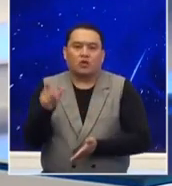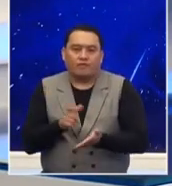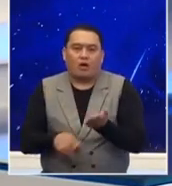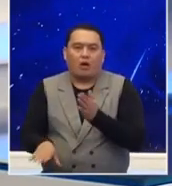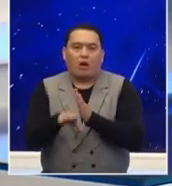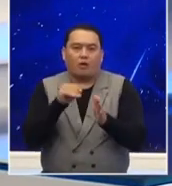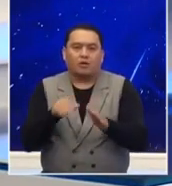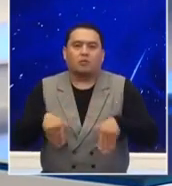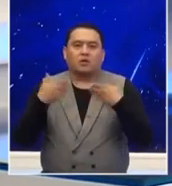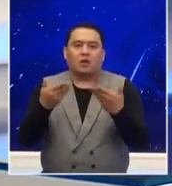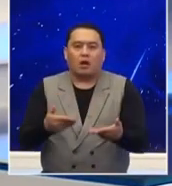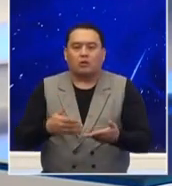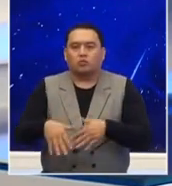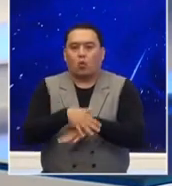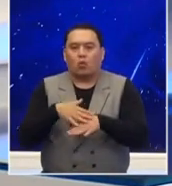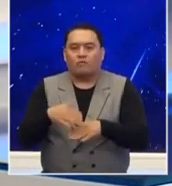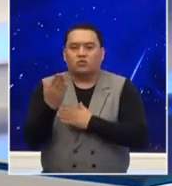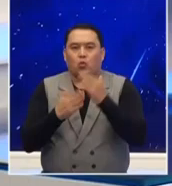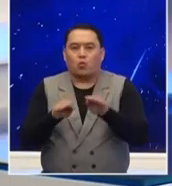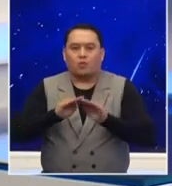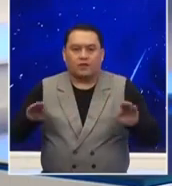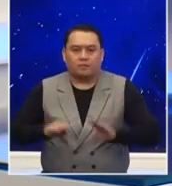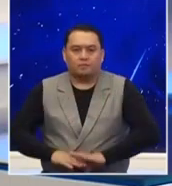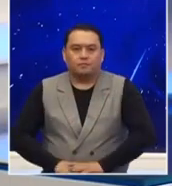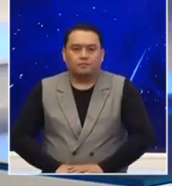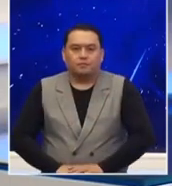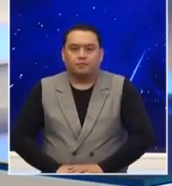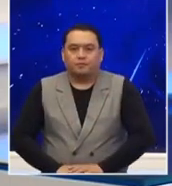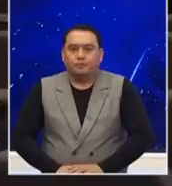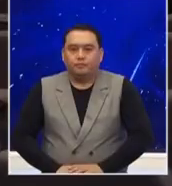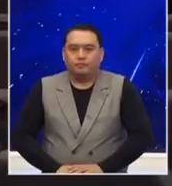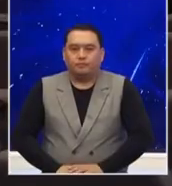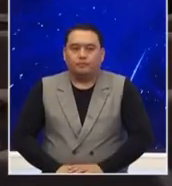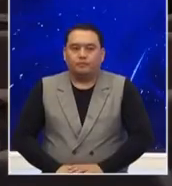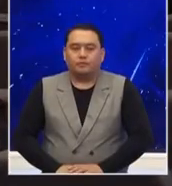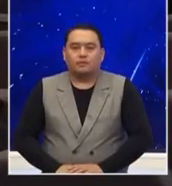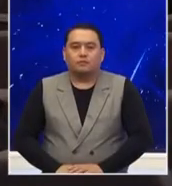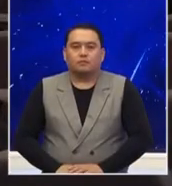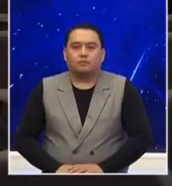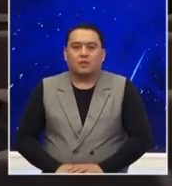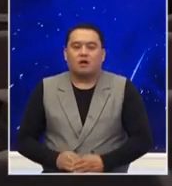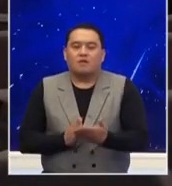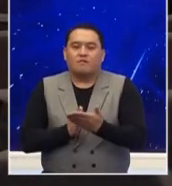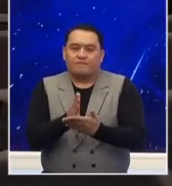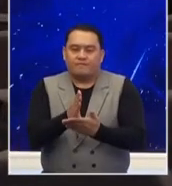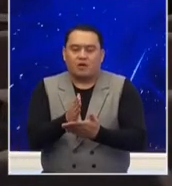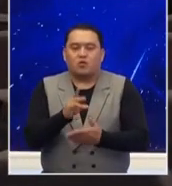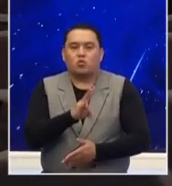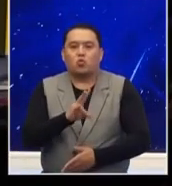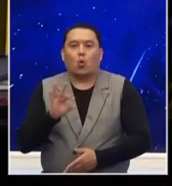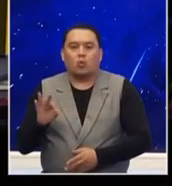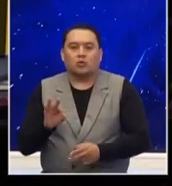которые будут представлять народные интересы на самом высоком уровне. Как известно, стратегия ведущей фракции Нур